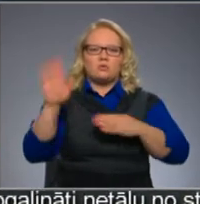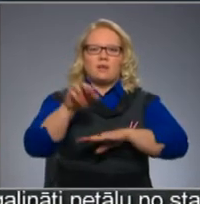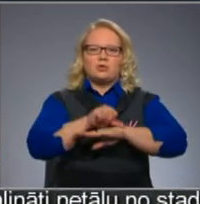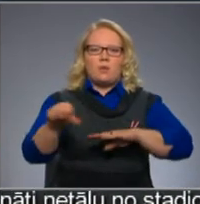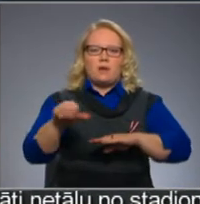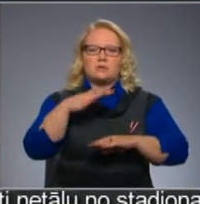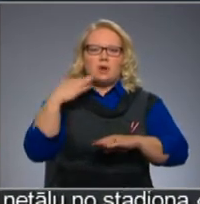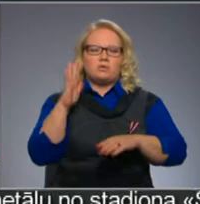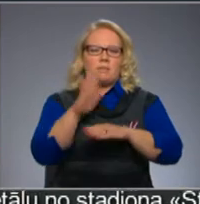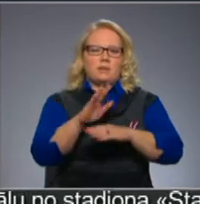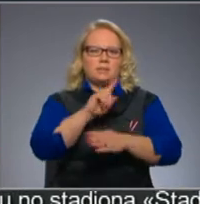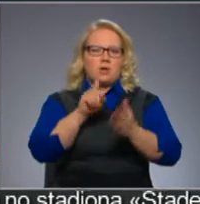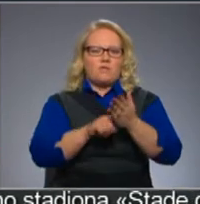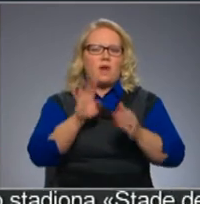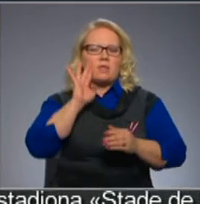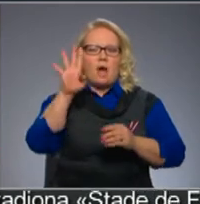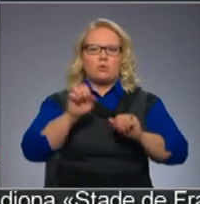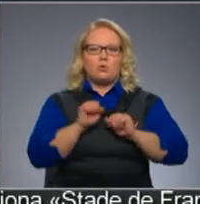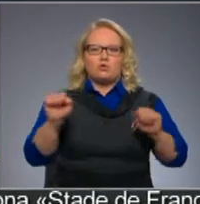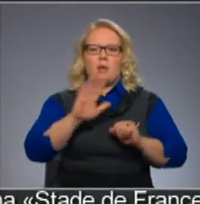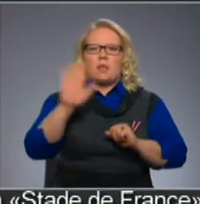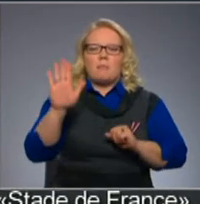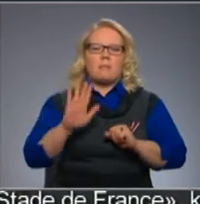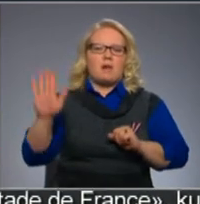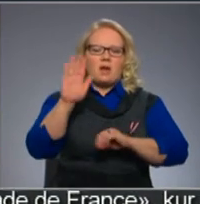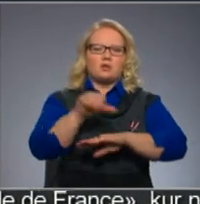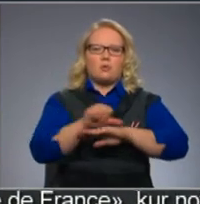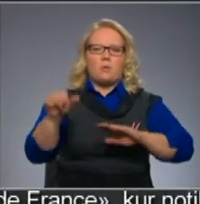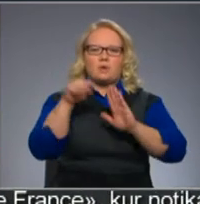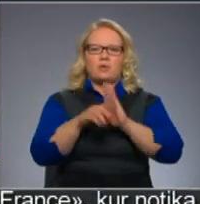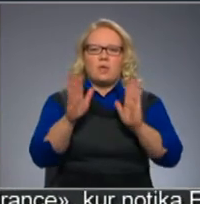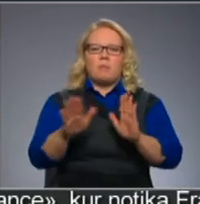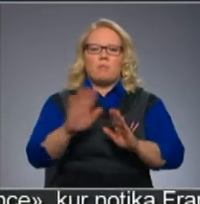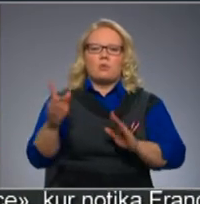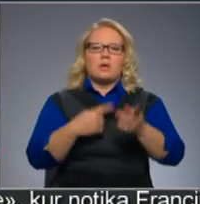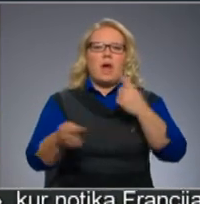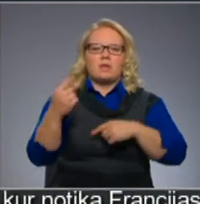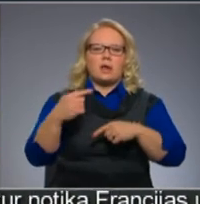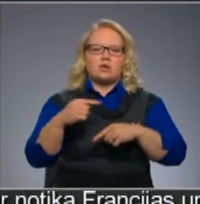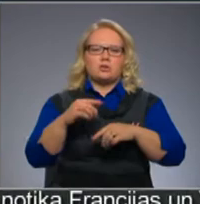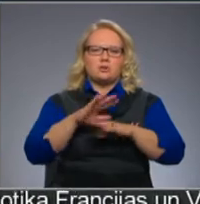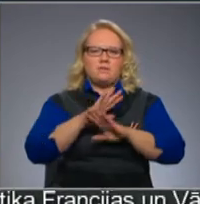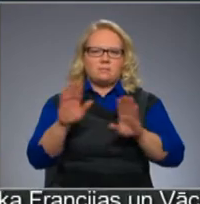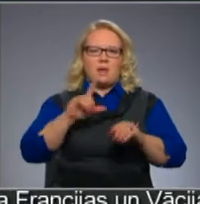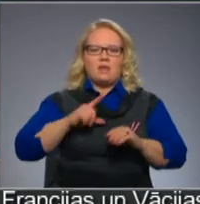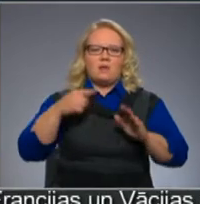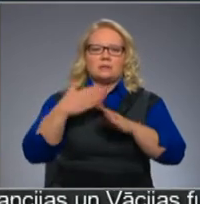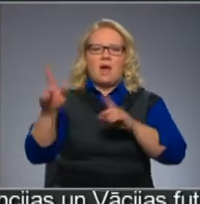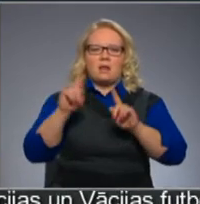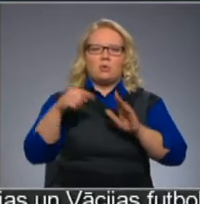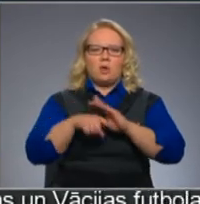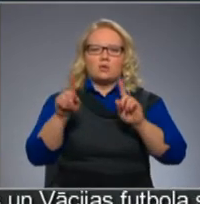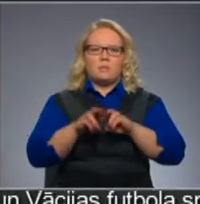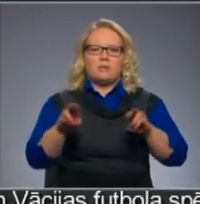licis jautāt, vai nākotnes drošības labā pie valstu robežu kontrolas nebūtu jāatgriežas pavisam. Latvijas ārlietu un iekšlietu ministri